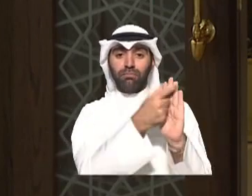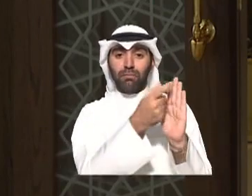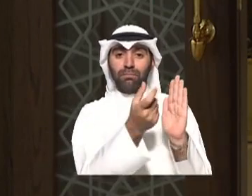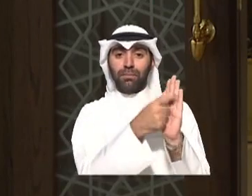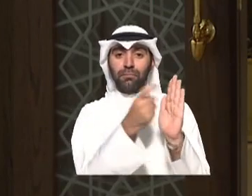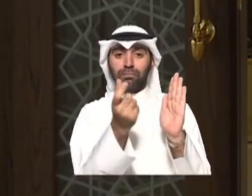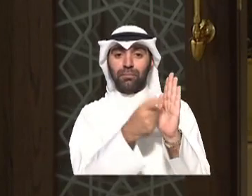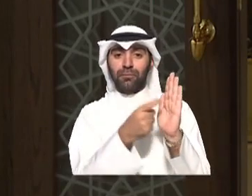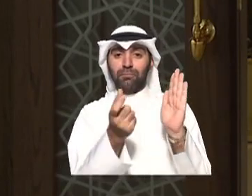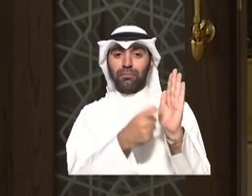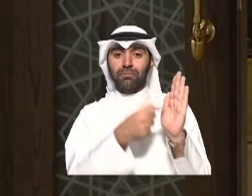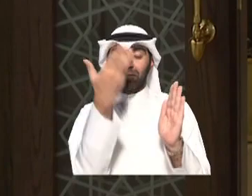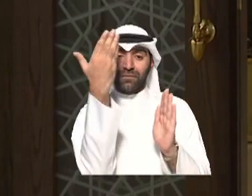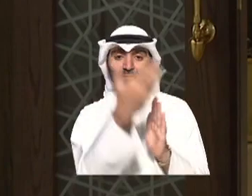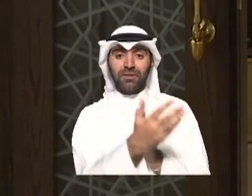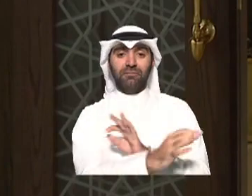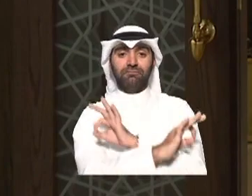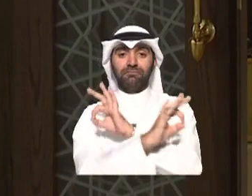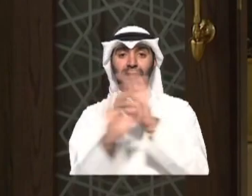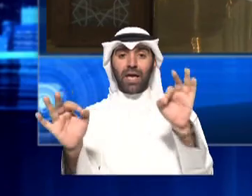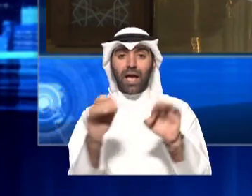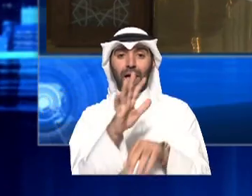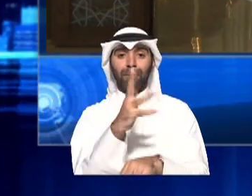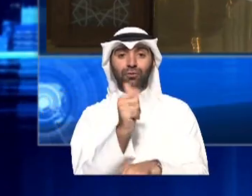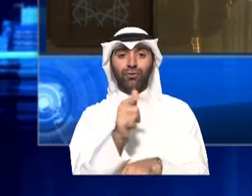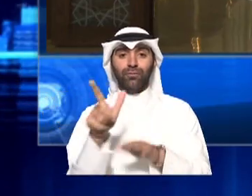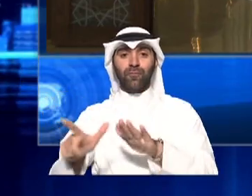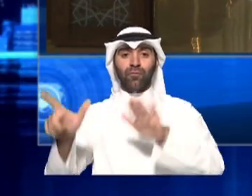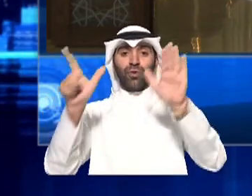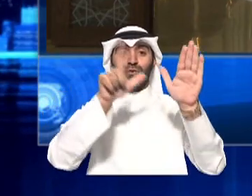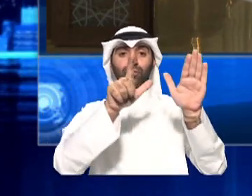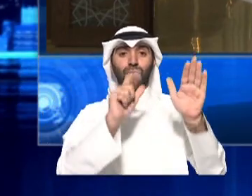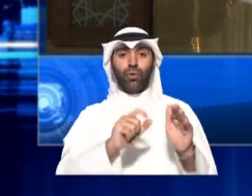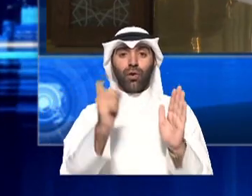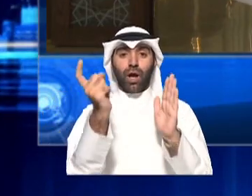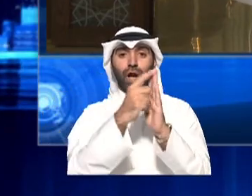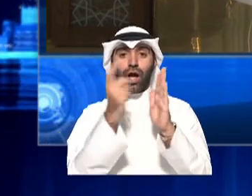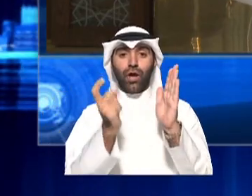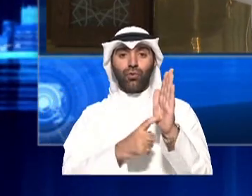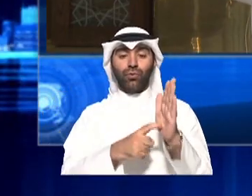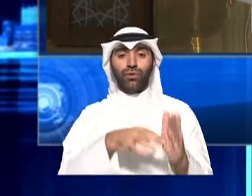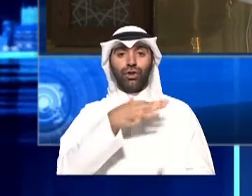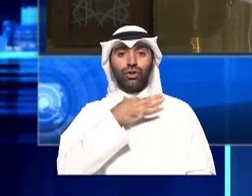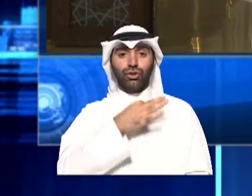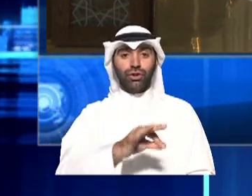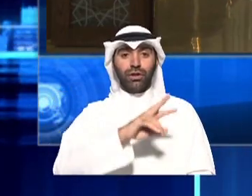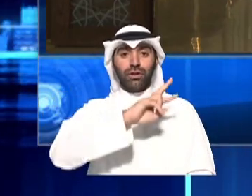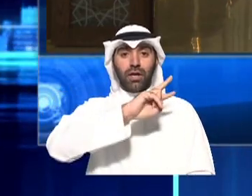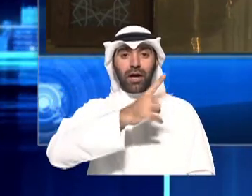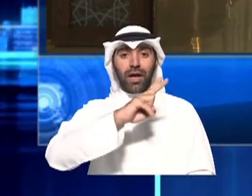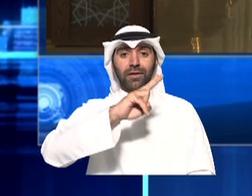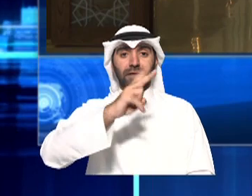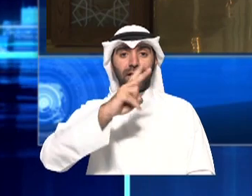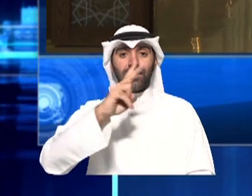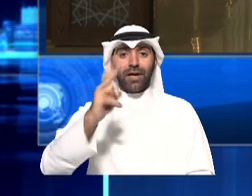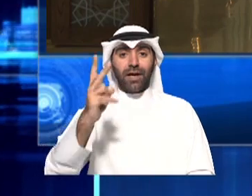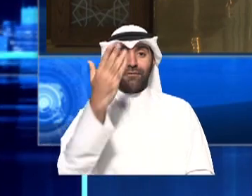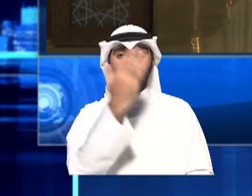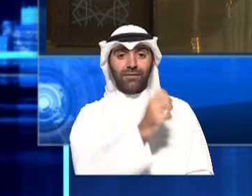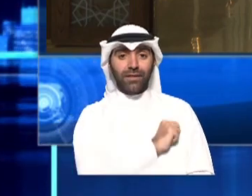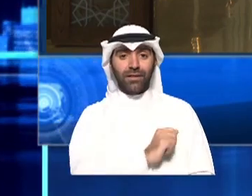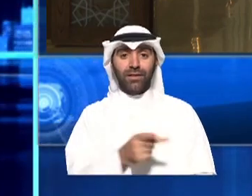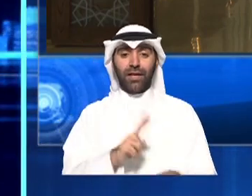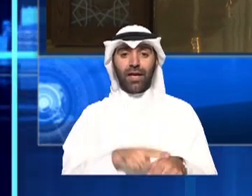الاستجوابات لسمو الشيخ صباح الخالد الصباح رئيس مجلس الوزراء الموقر